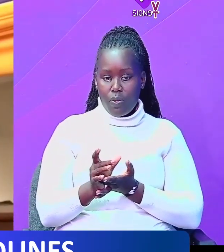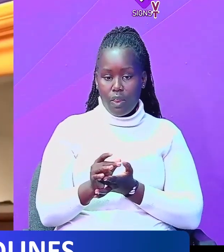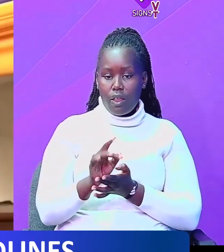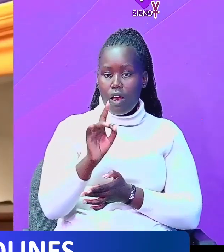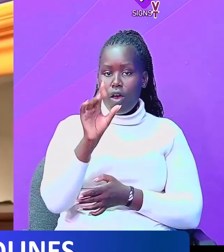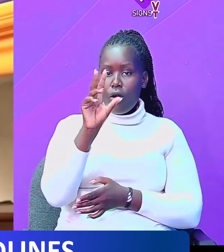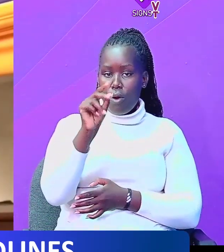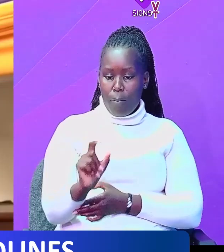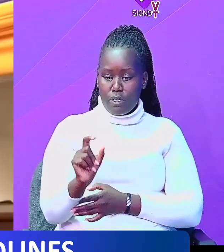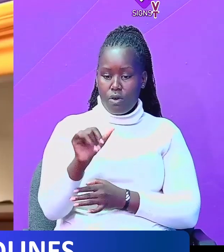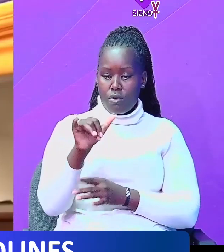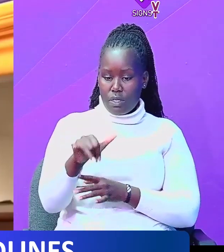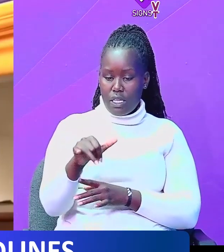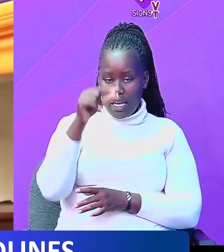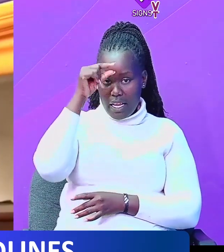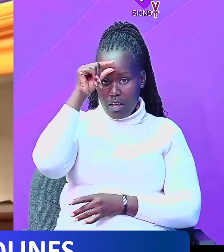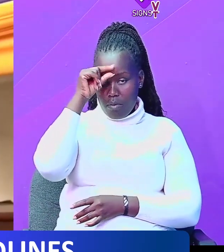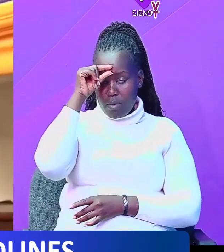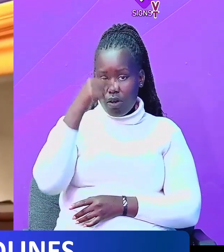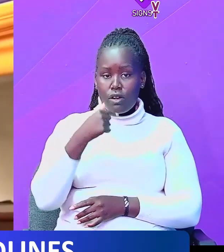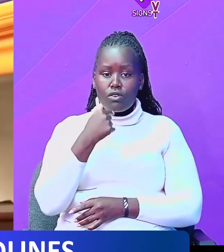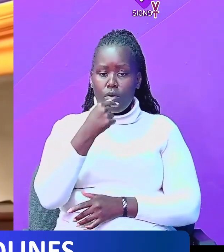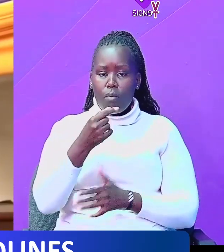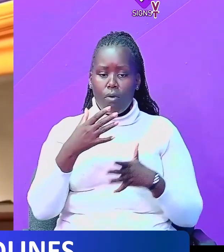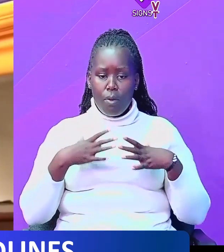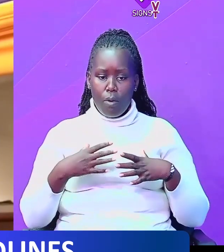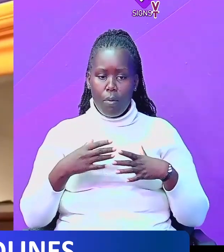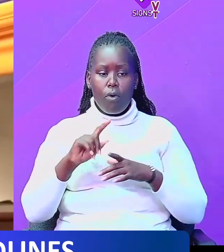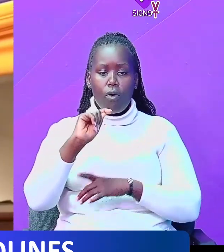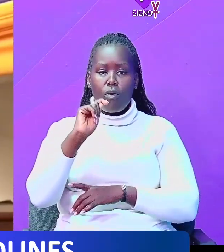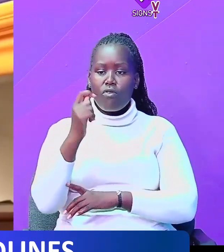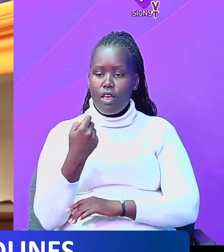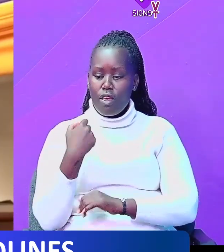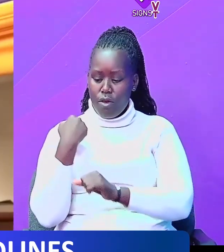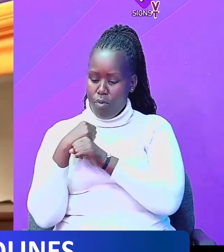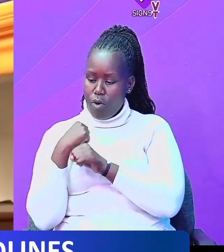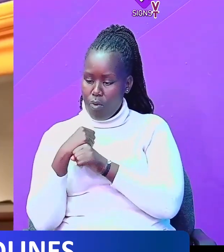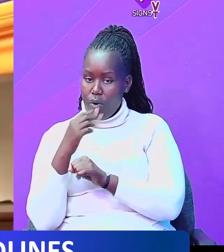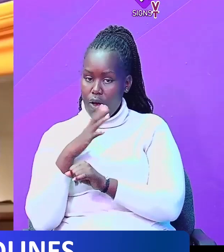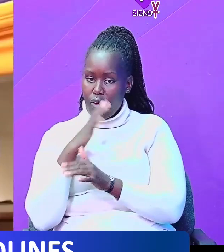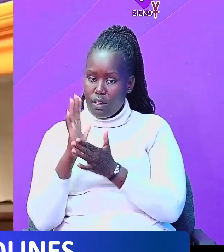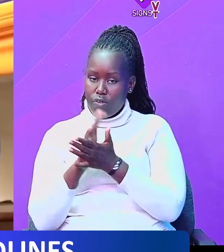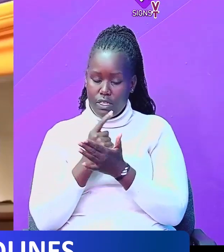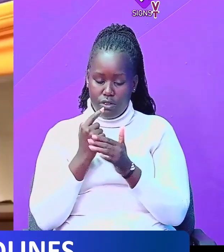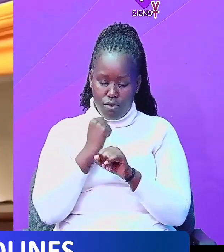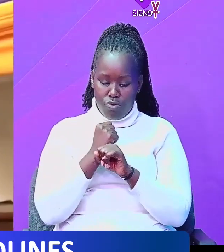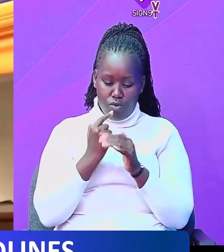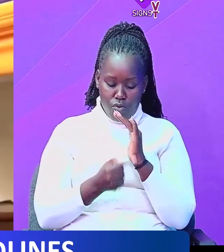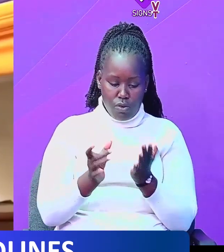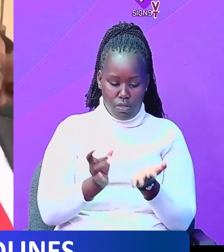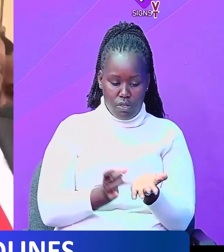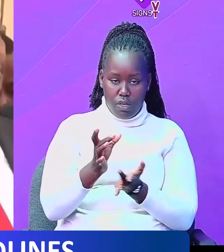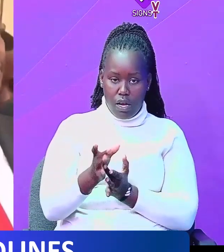serikali. Tumeambiwa na watu ya Kenya, kazi yetu ya kwanza ni kupeleka Kasongo nyumbani. Mambo ya serikali tutaongea